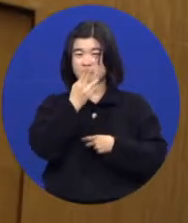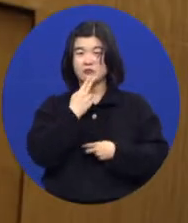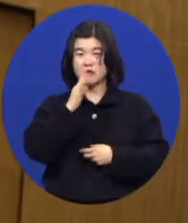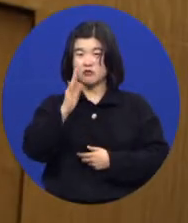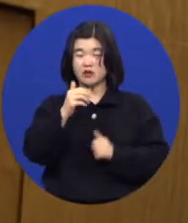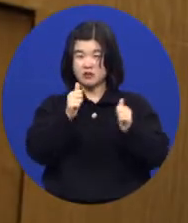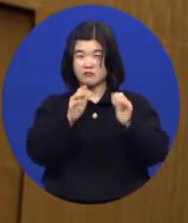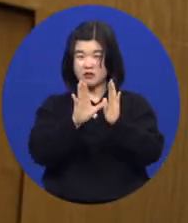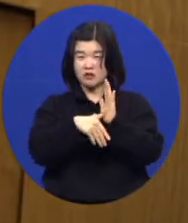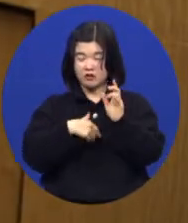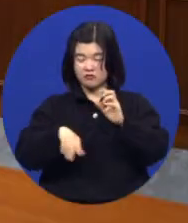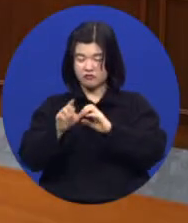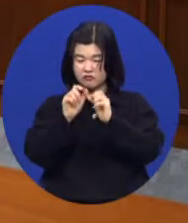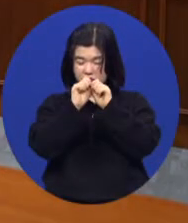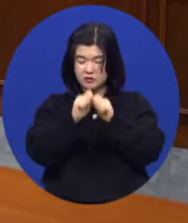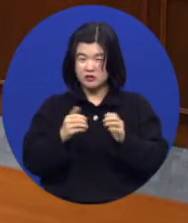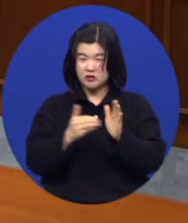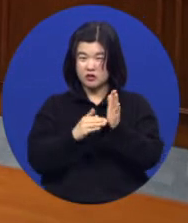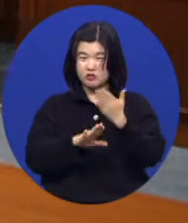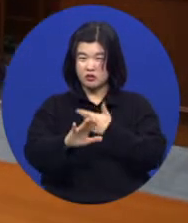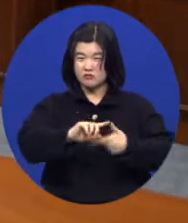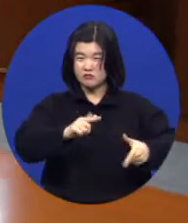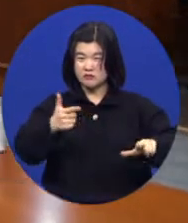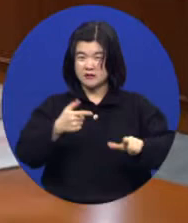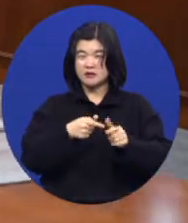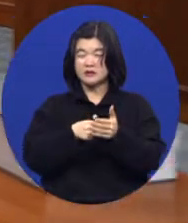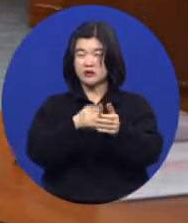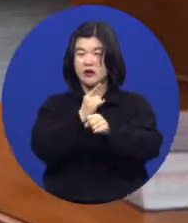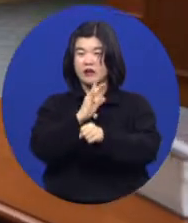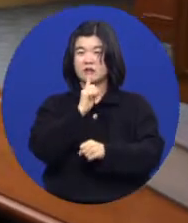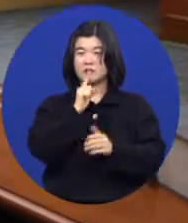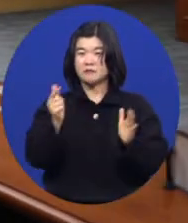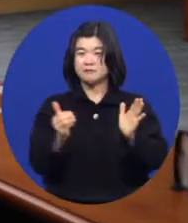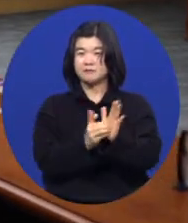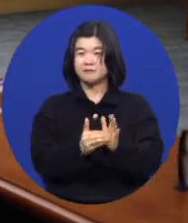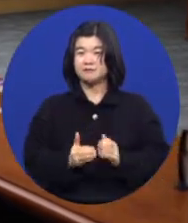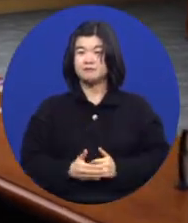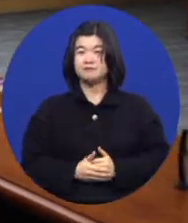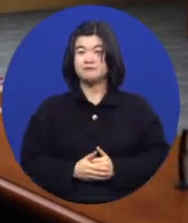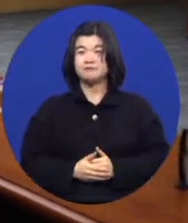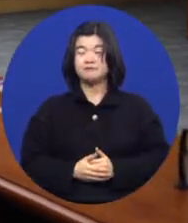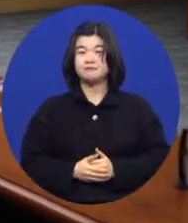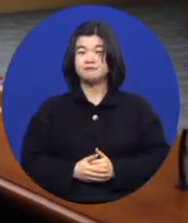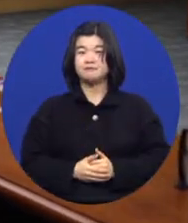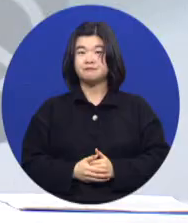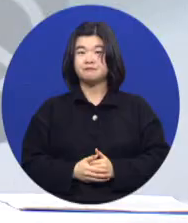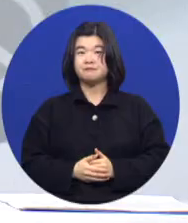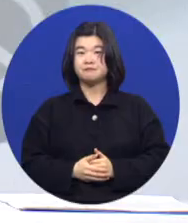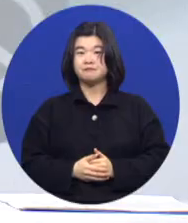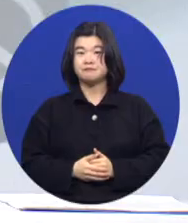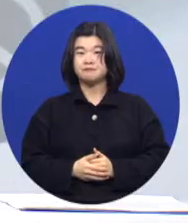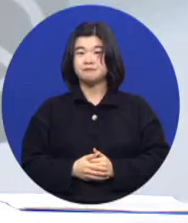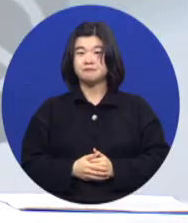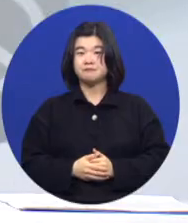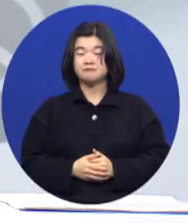1심 판결을 면밀히 검토한 뒤 항소하겠다고 밝혔습니다. MBC 뉴스 박주연입니다.